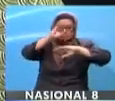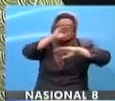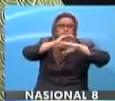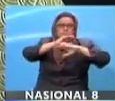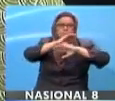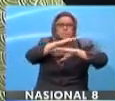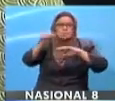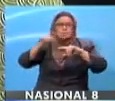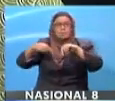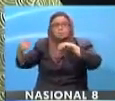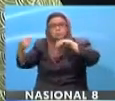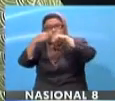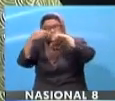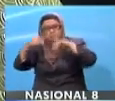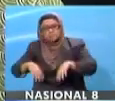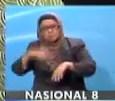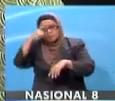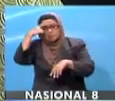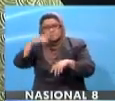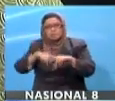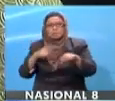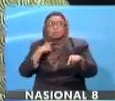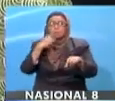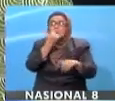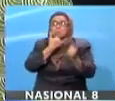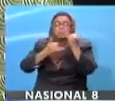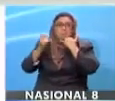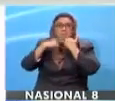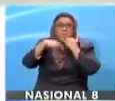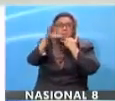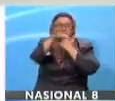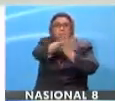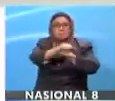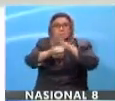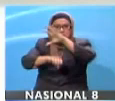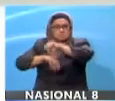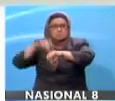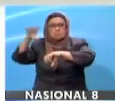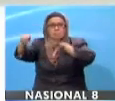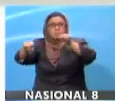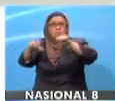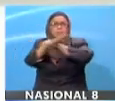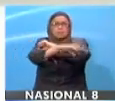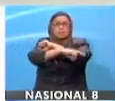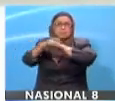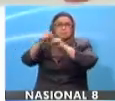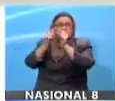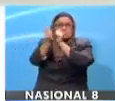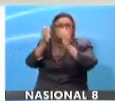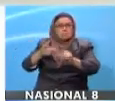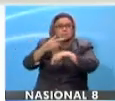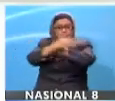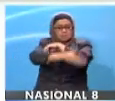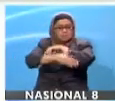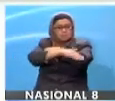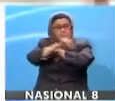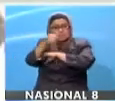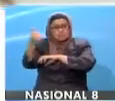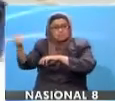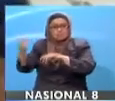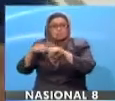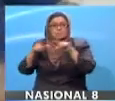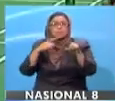tuduhan memancing atlet daripada negeri-negeri lain. Dalam perkembangan lain, persiapan Sarawak yang bakal menjadi tuan rumah Sukan